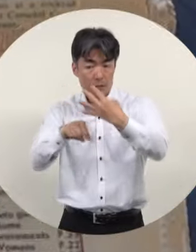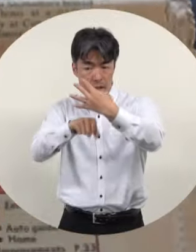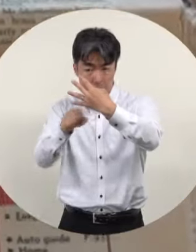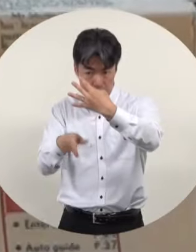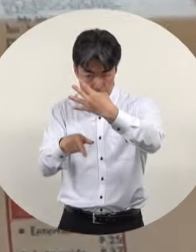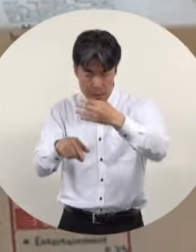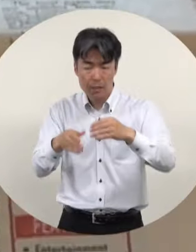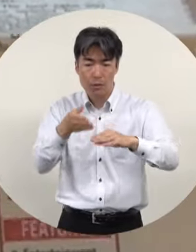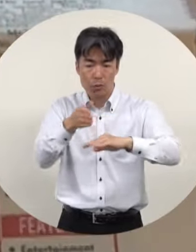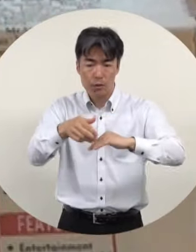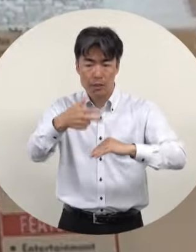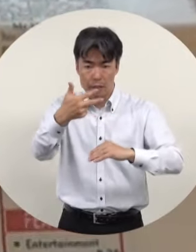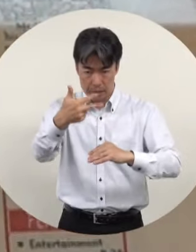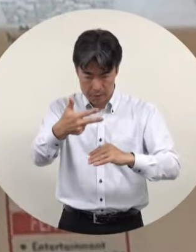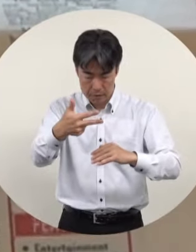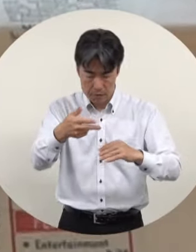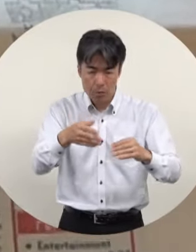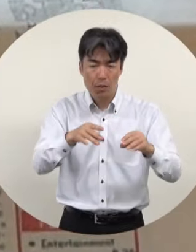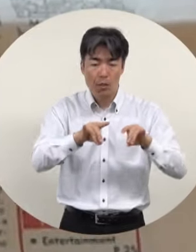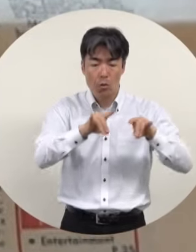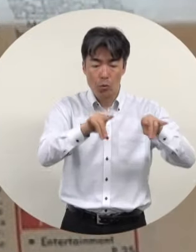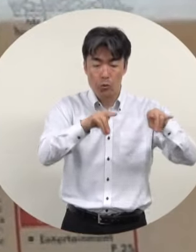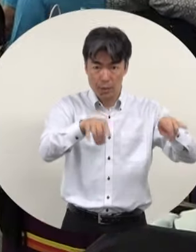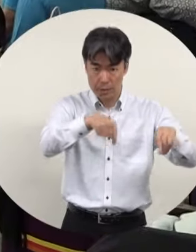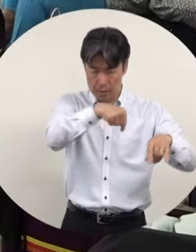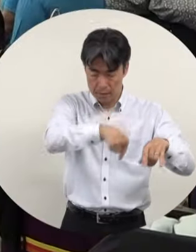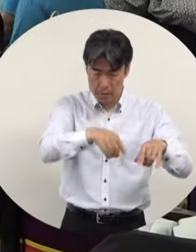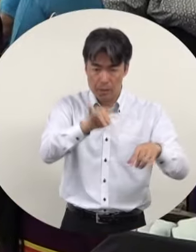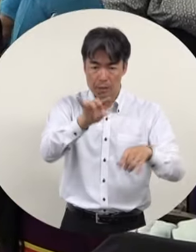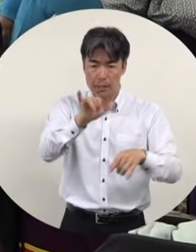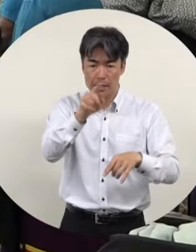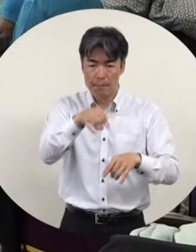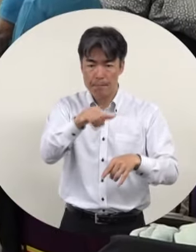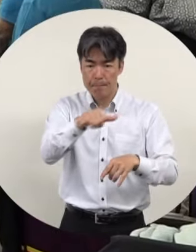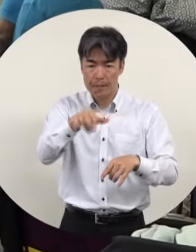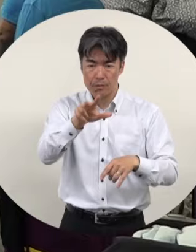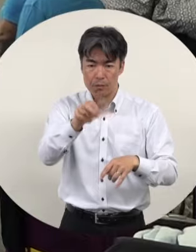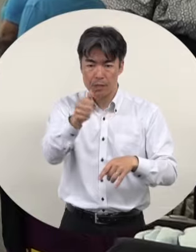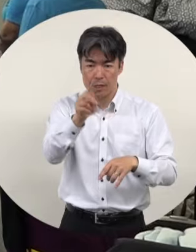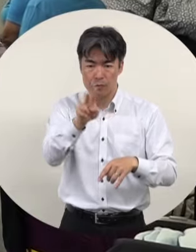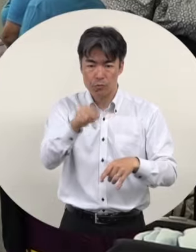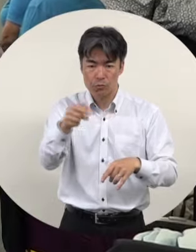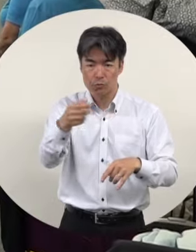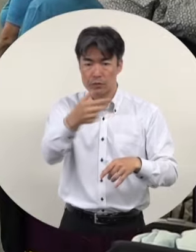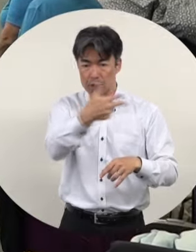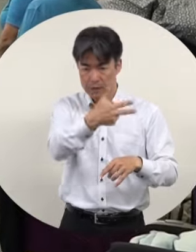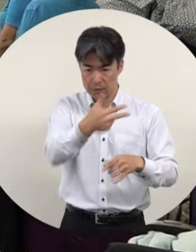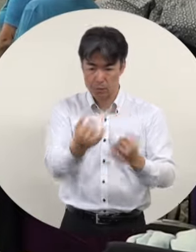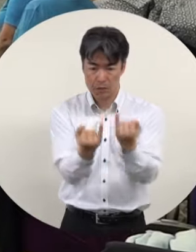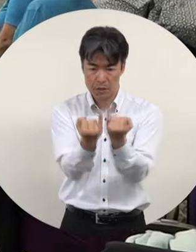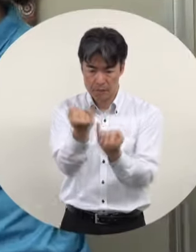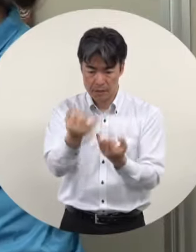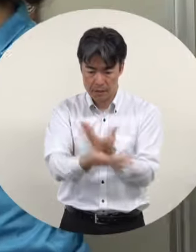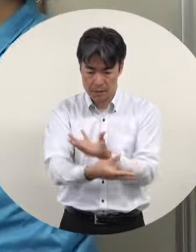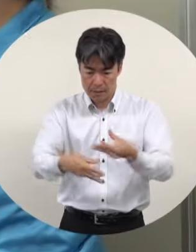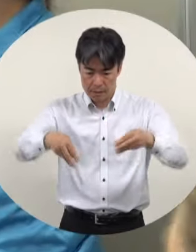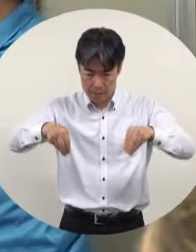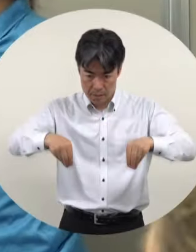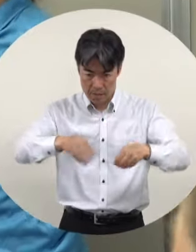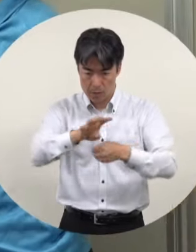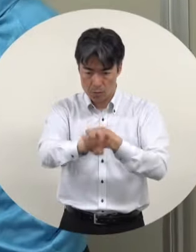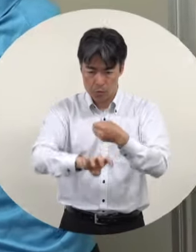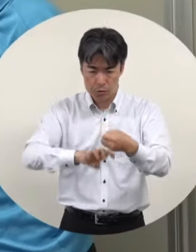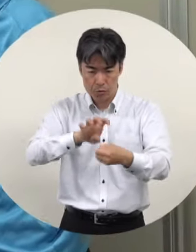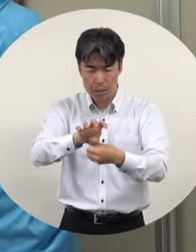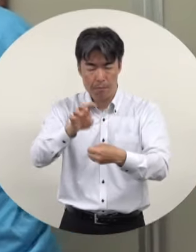市とオーストラリアのキャンベルタウン市の姉妹都市提携が40周年を迎えたことから、6月に